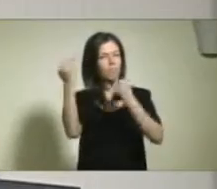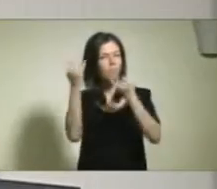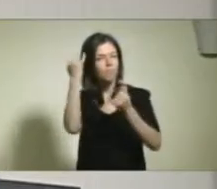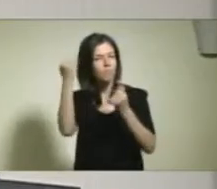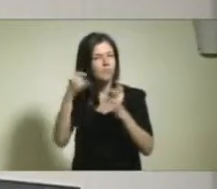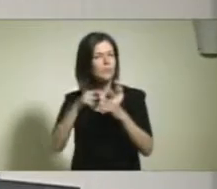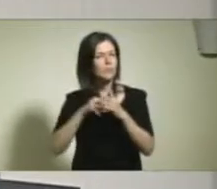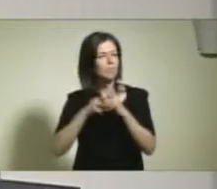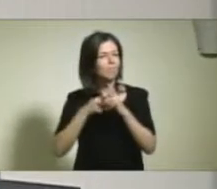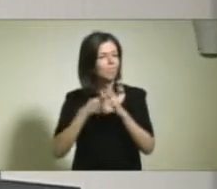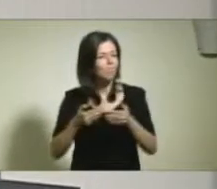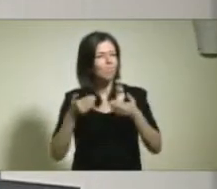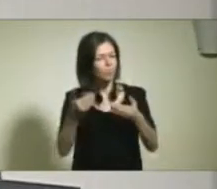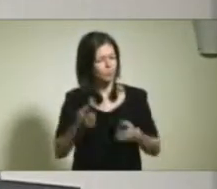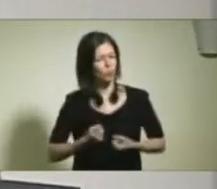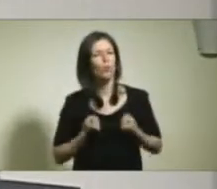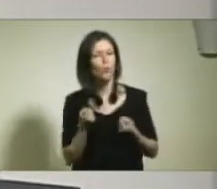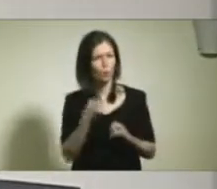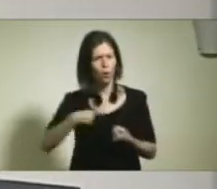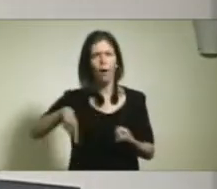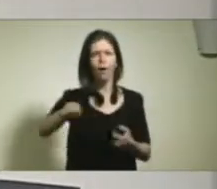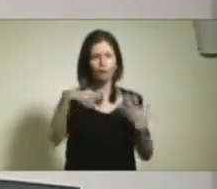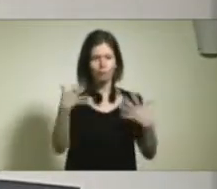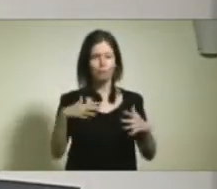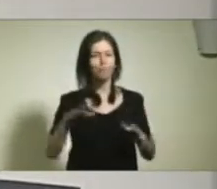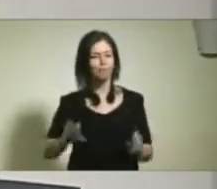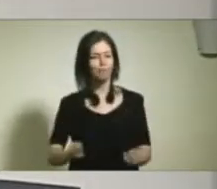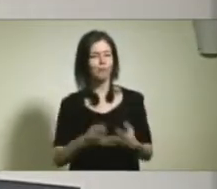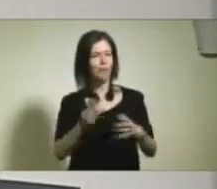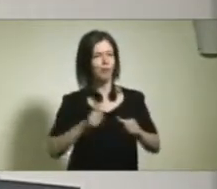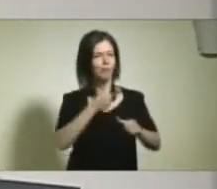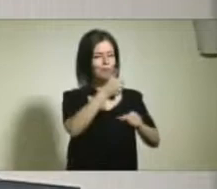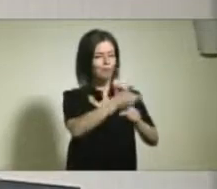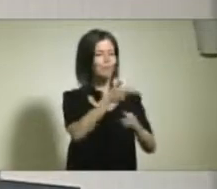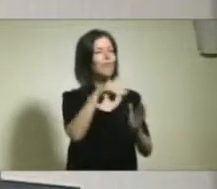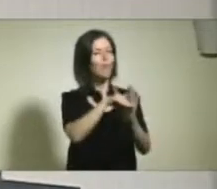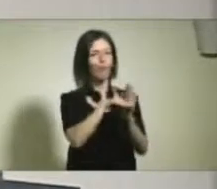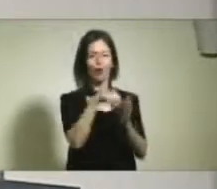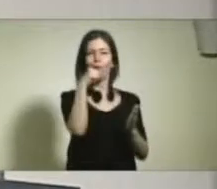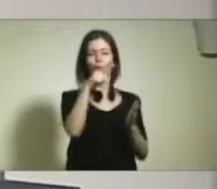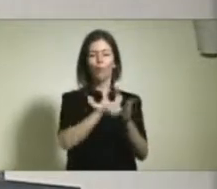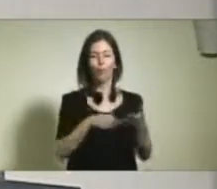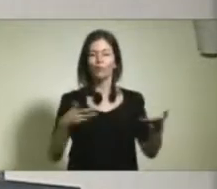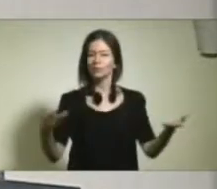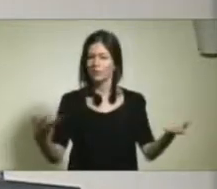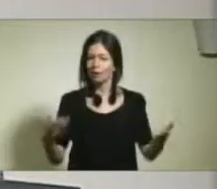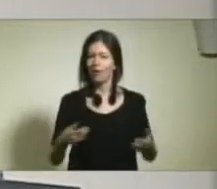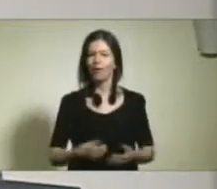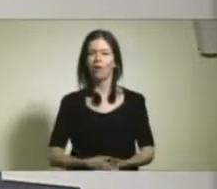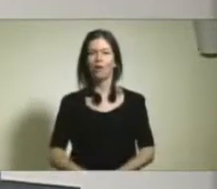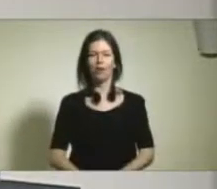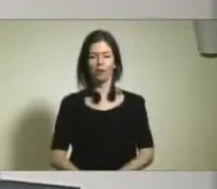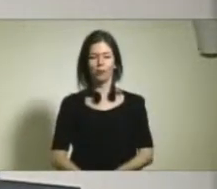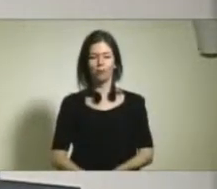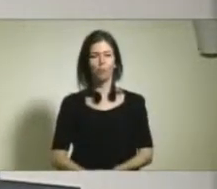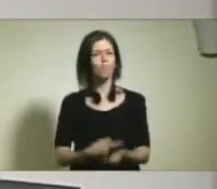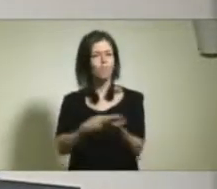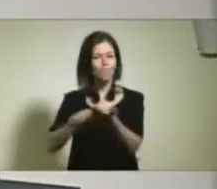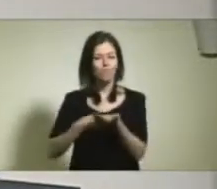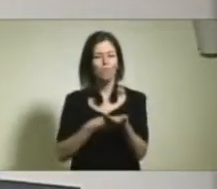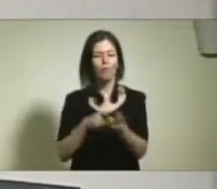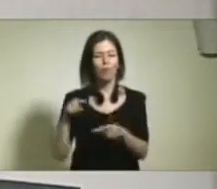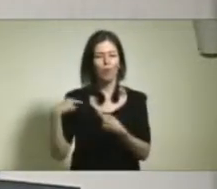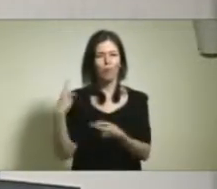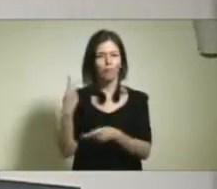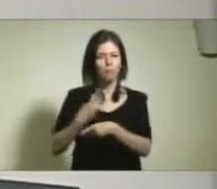d'une initiative courageuse de votre part pour vouloir créer cette banque postale. Et les débats ont été très très